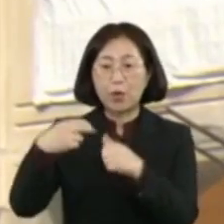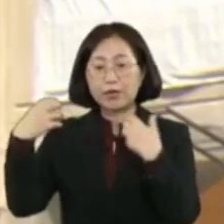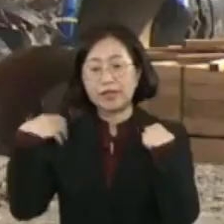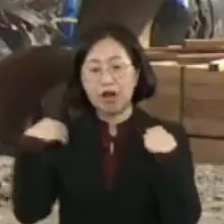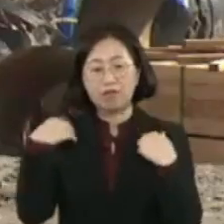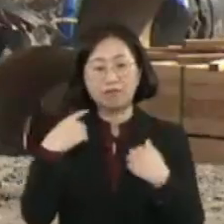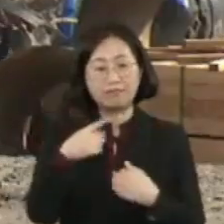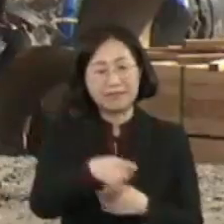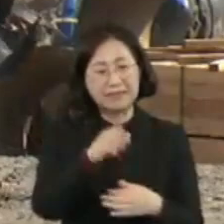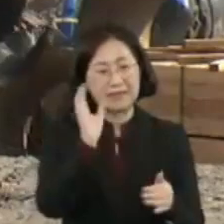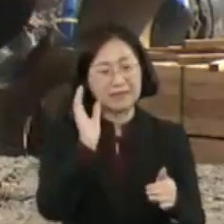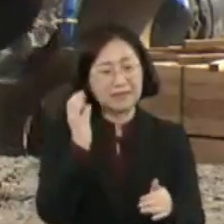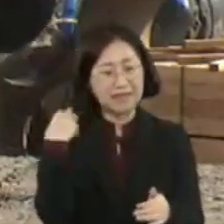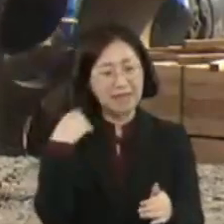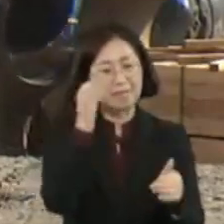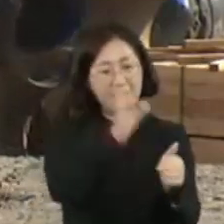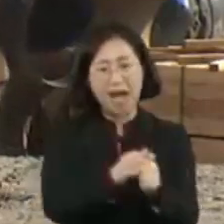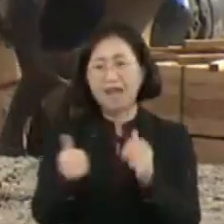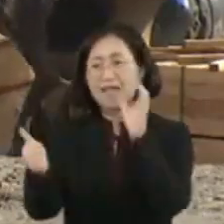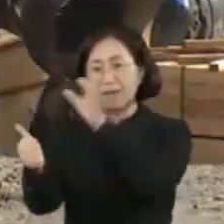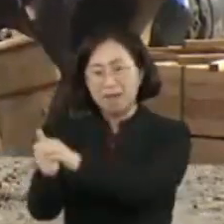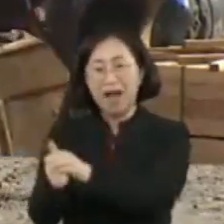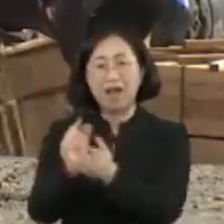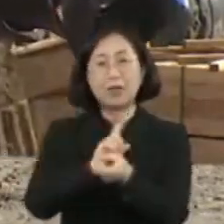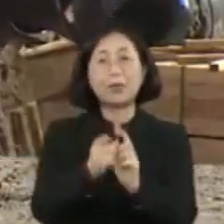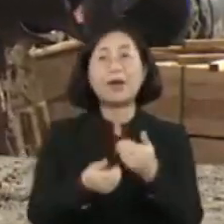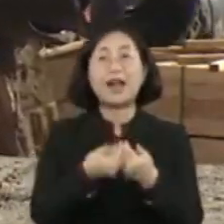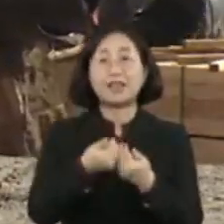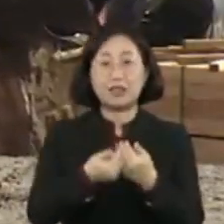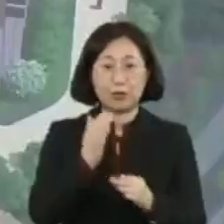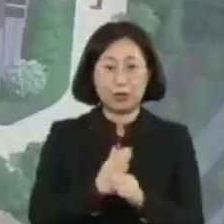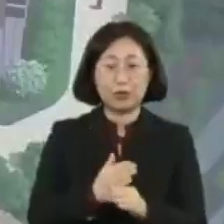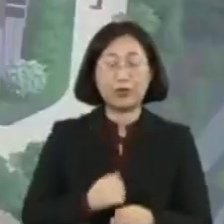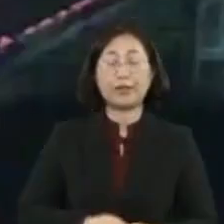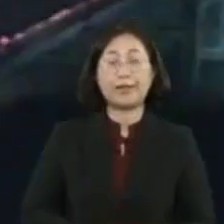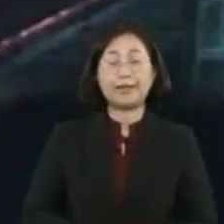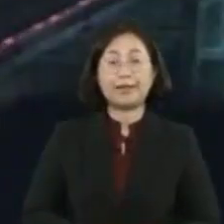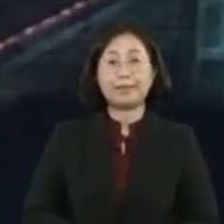교육청은 서로 책임을 떠넘기며 갈등을 빚고 있습니다.